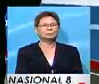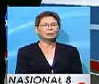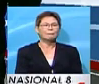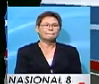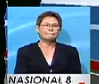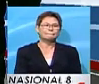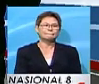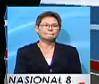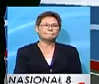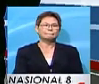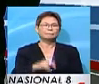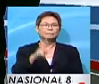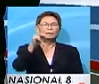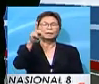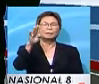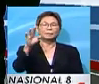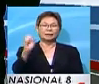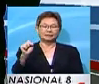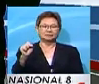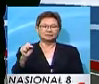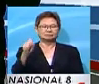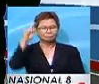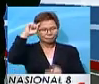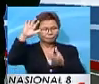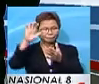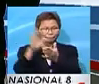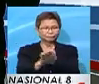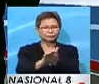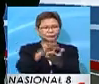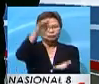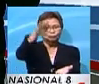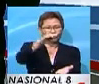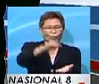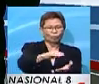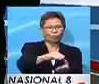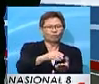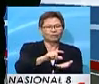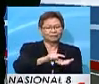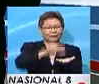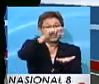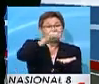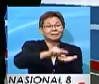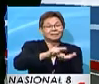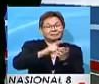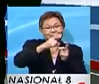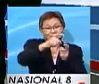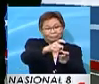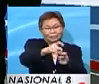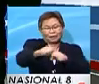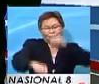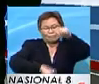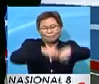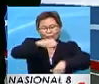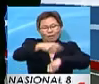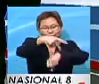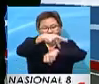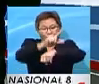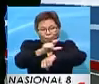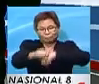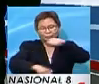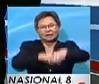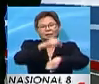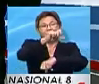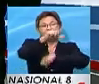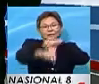Selangor Kementerian belia dan sukan KBS yakin pengurangan pemberian Geran kepada penganjur perlumbaan Basikal letu di Langkawi